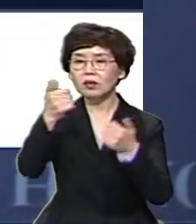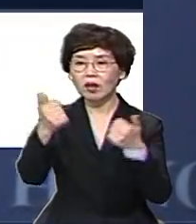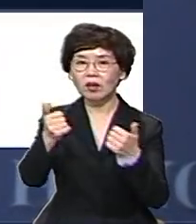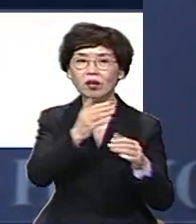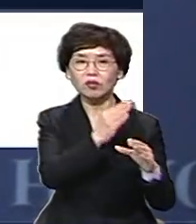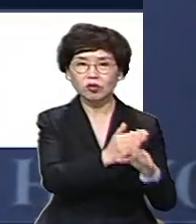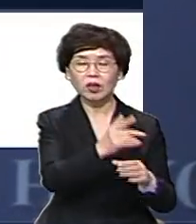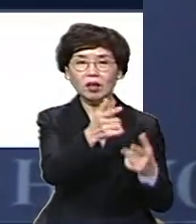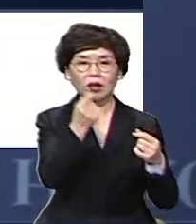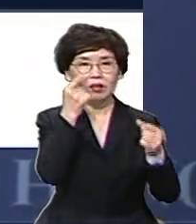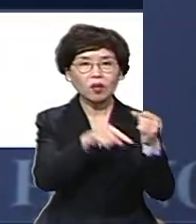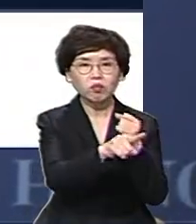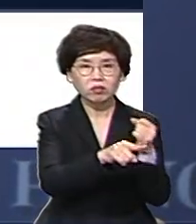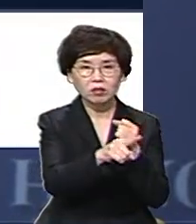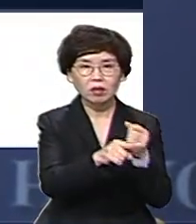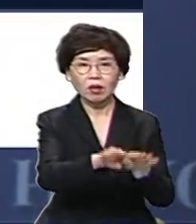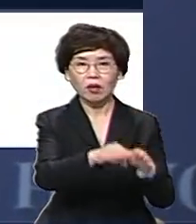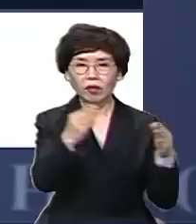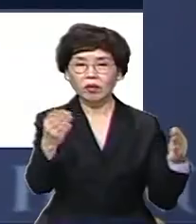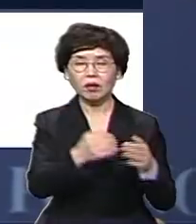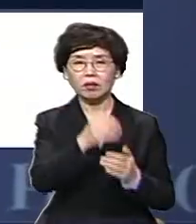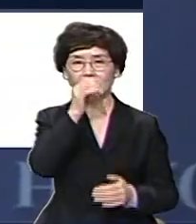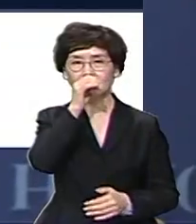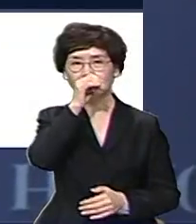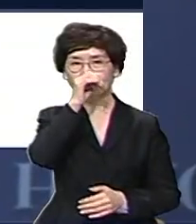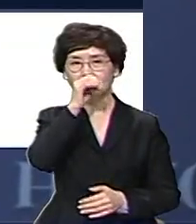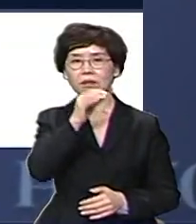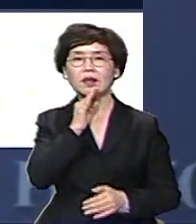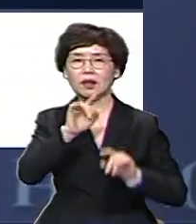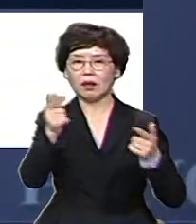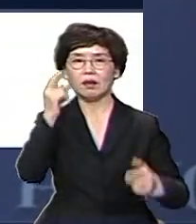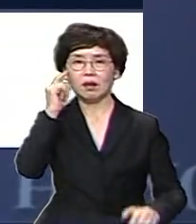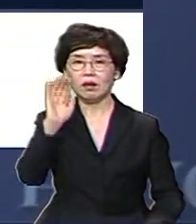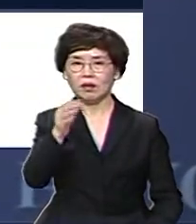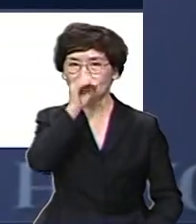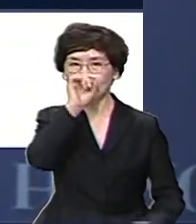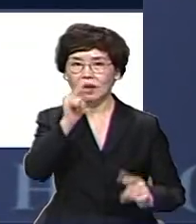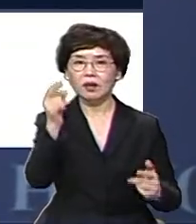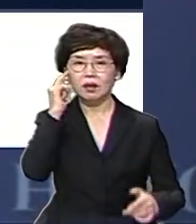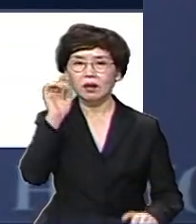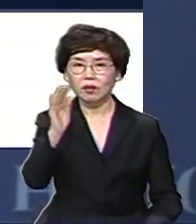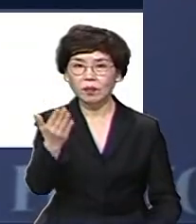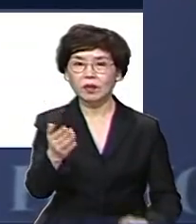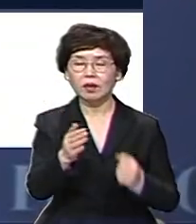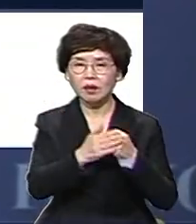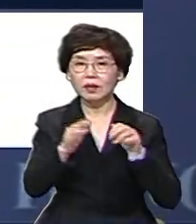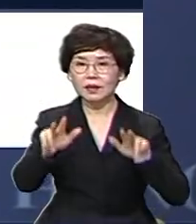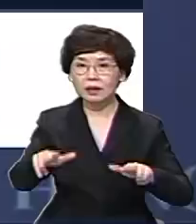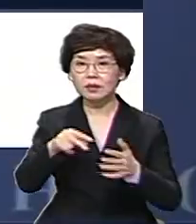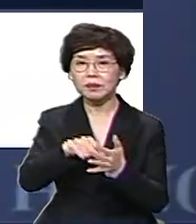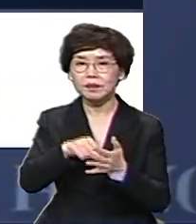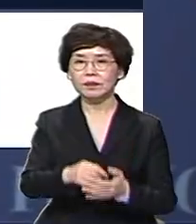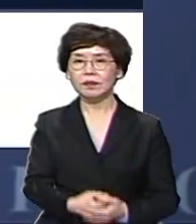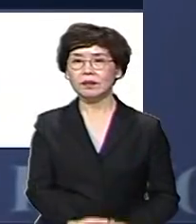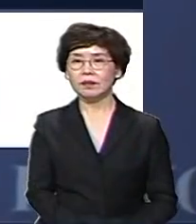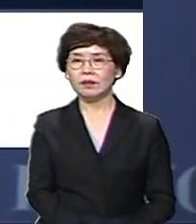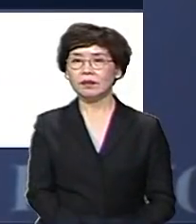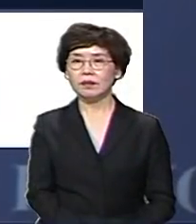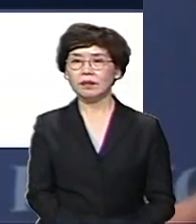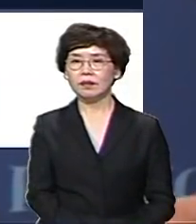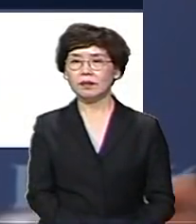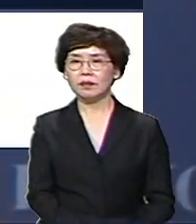가지고 했어야 되는데 이런 중요한 정상회담 도중에 그런 청문회를 한다는 것은 좋지 못하다고 생각합니다.